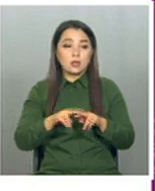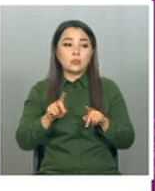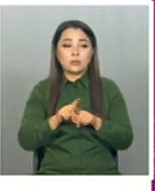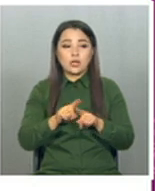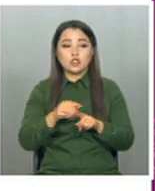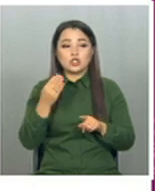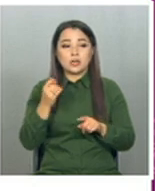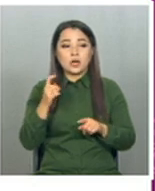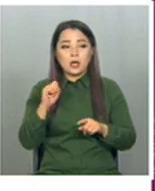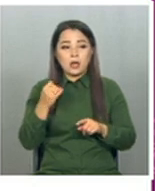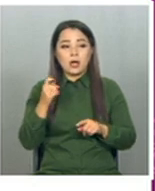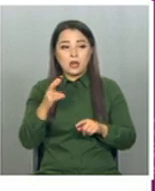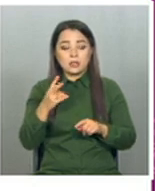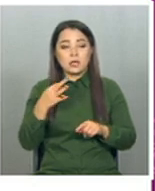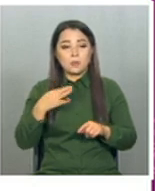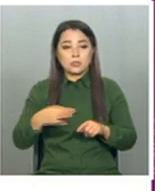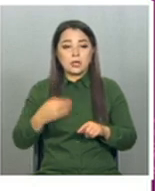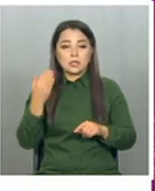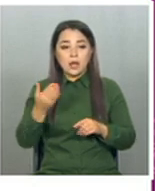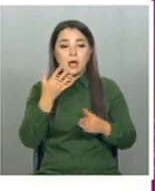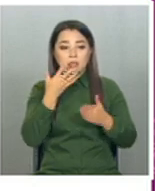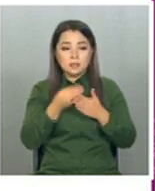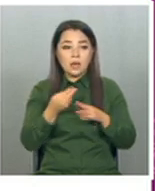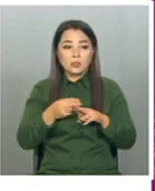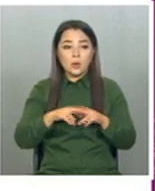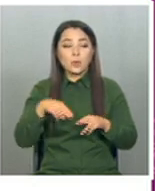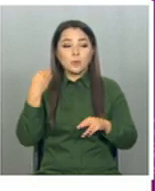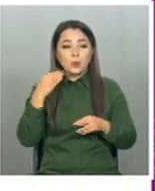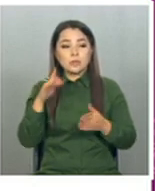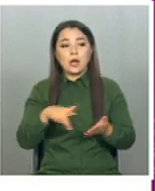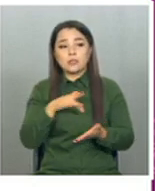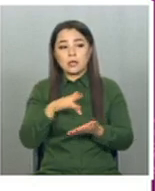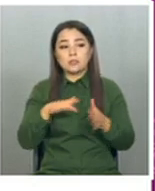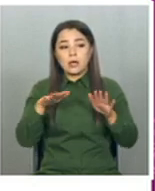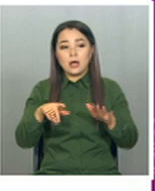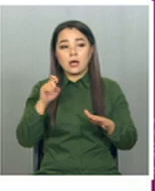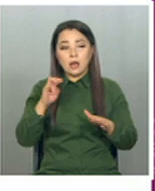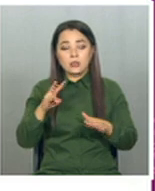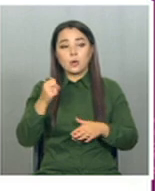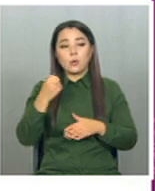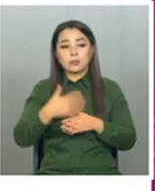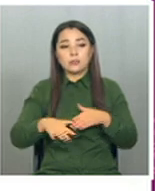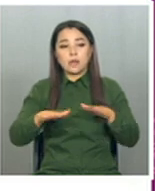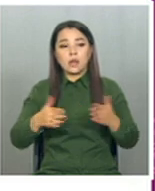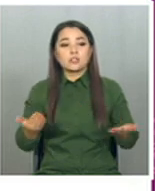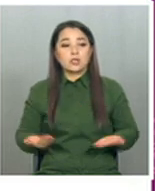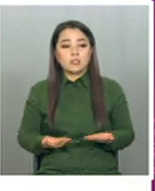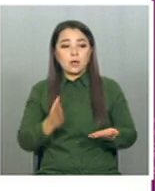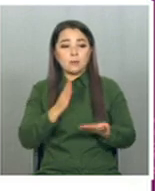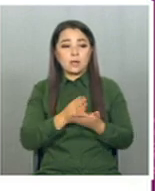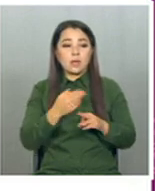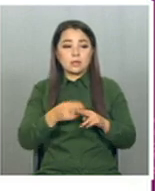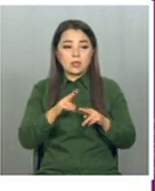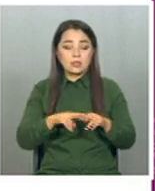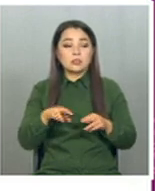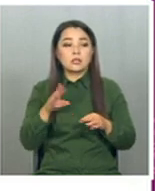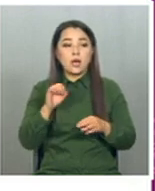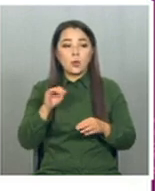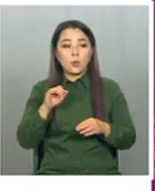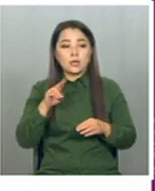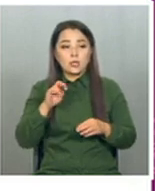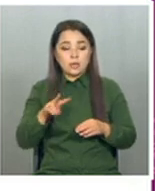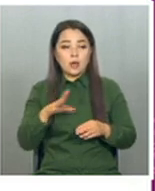баласы. Ол Қазақ хандығының Түркістан қаласындағы хан ордасында тұрған. Тәуекел